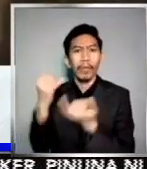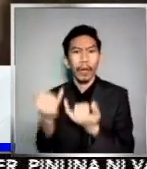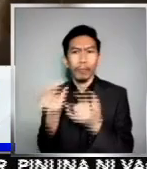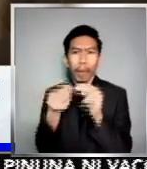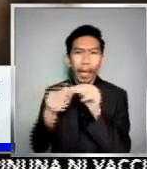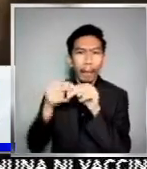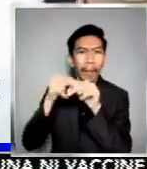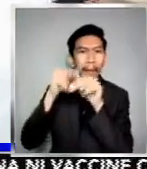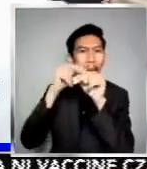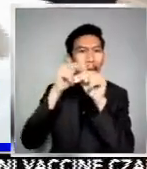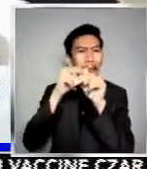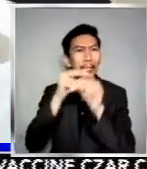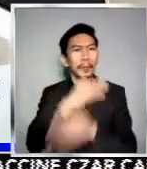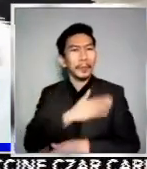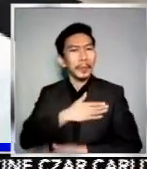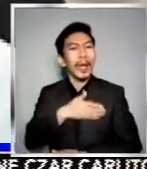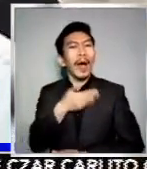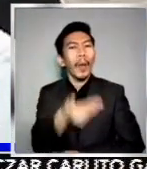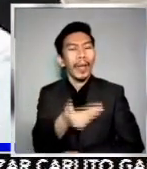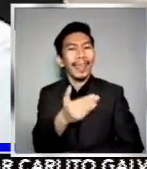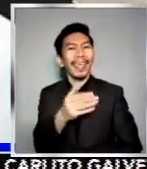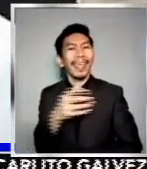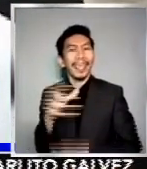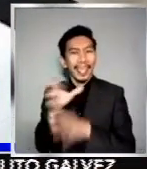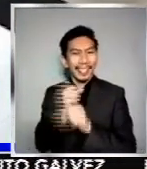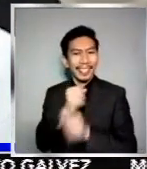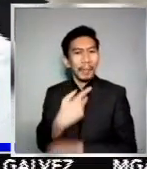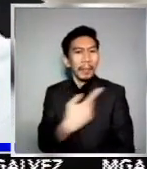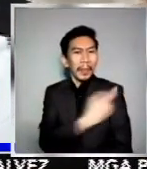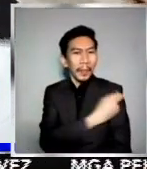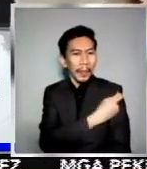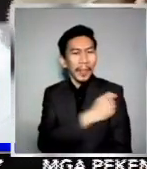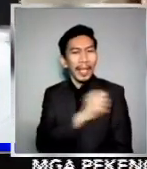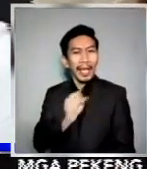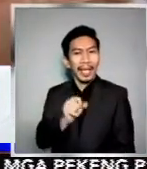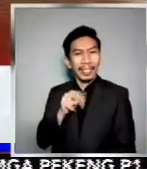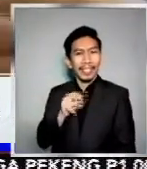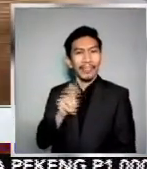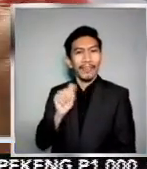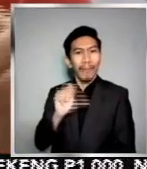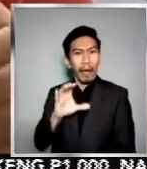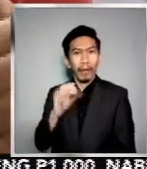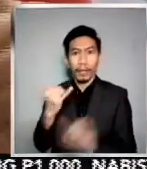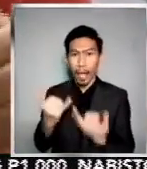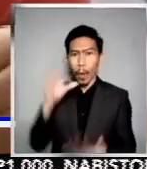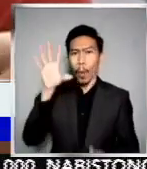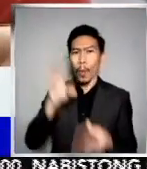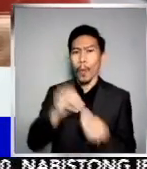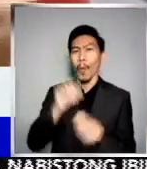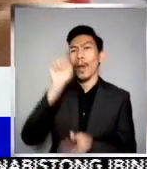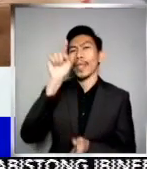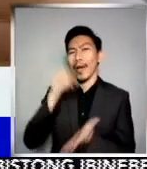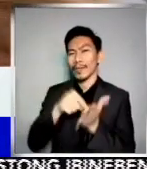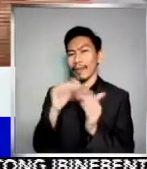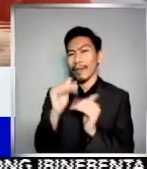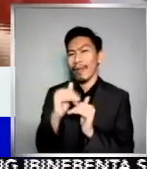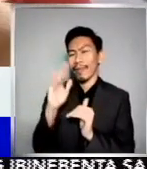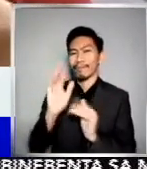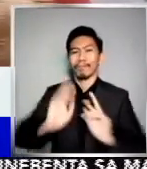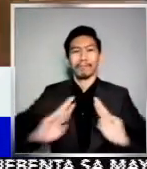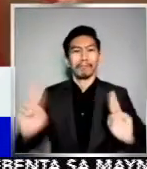CoronaVac ng Sinovac. Nasa mahigit 1,000 na ang handang magpabakuna. Hopefully after this event, no, I